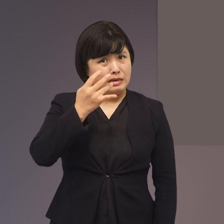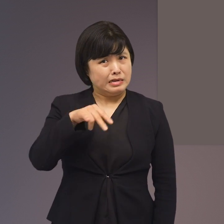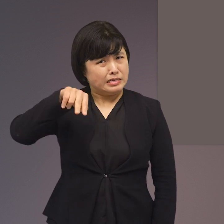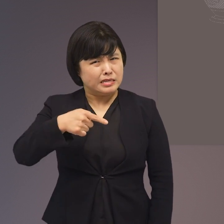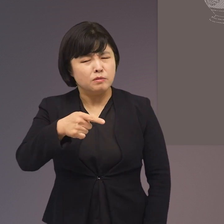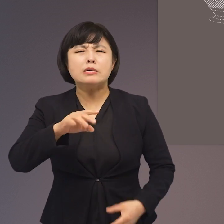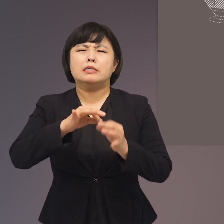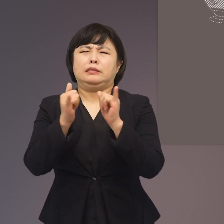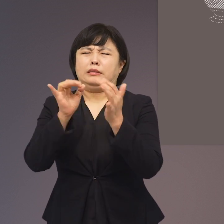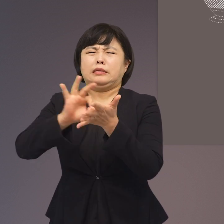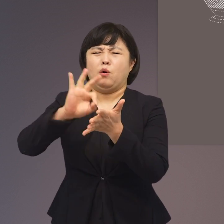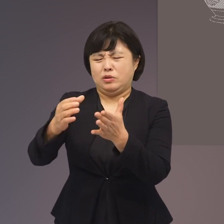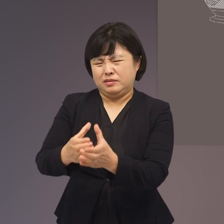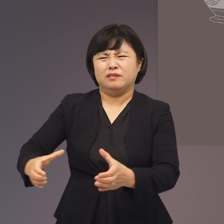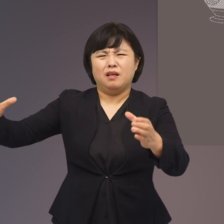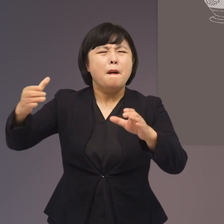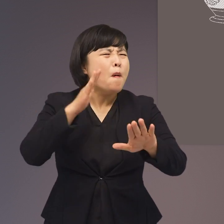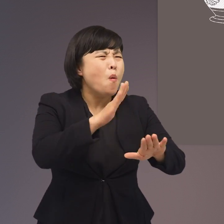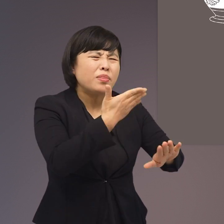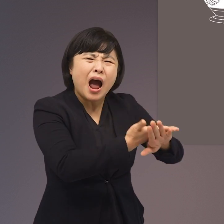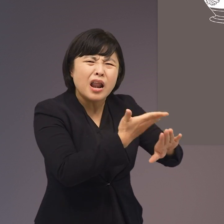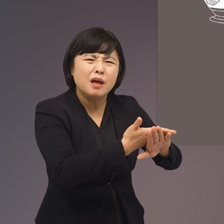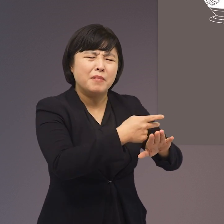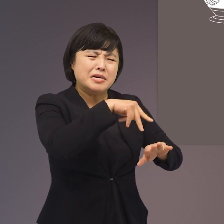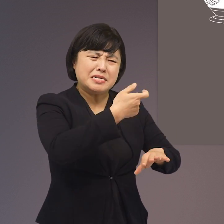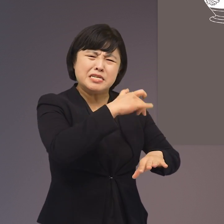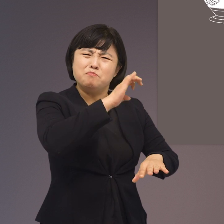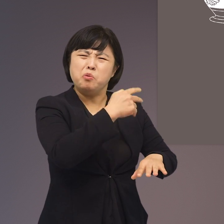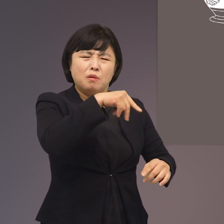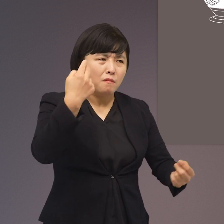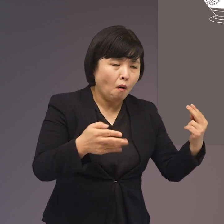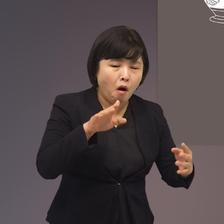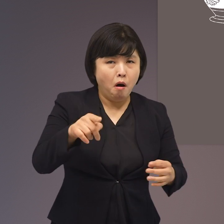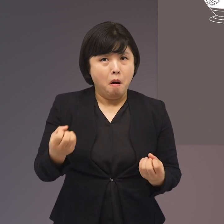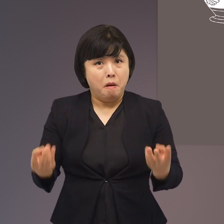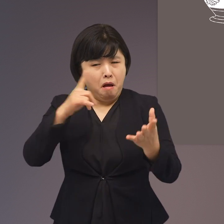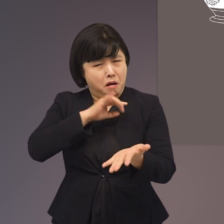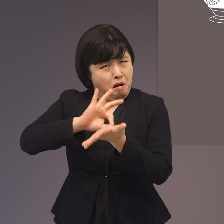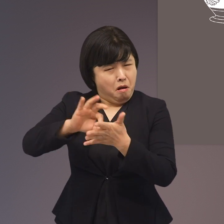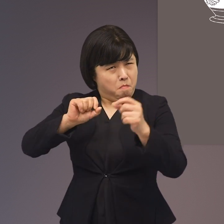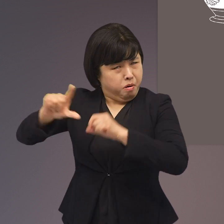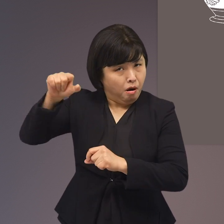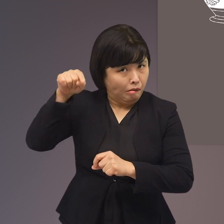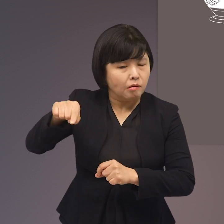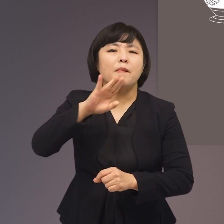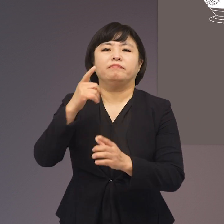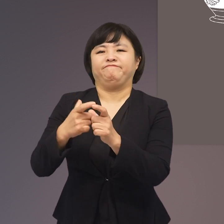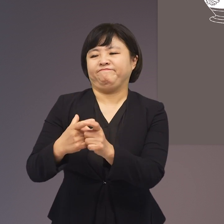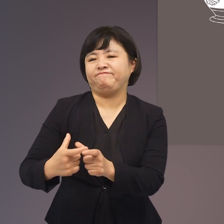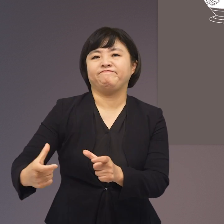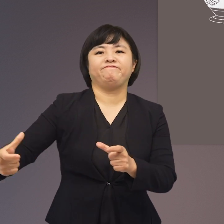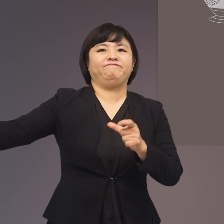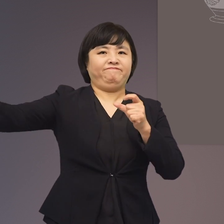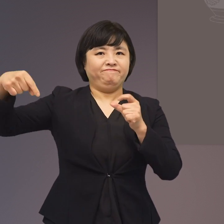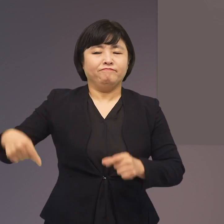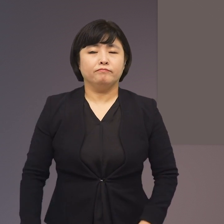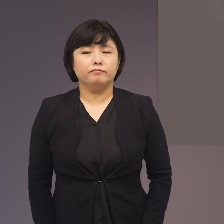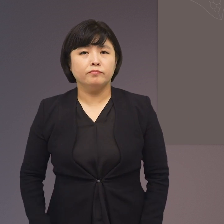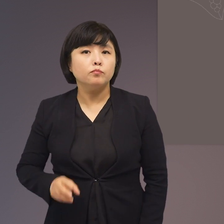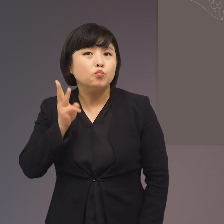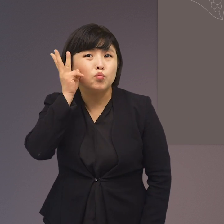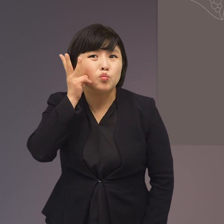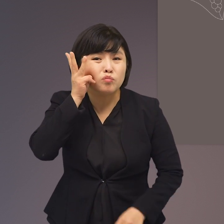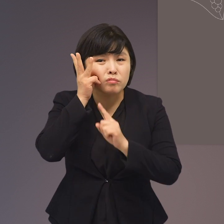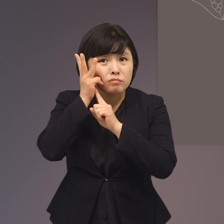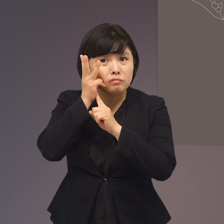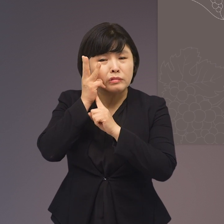킬릭스는 그리스인들이 사용하던 다른 잔인 스키포스에 비해 연회에서의 사용에 중점을 둔 그릇입니다.